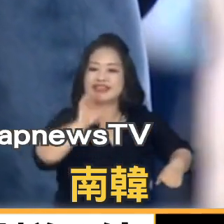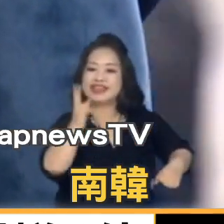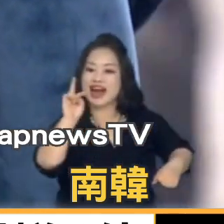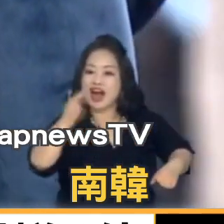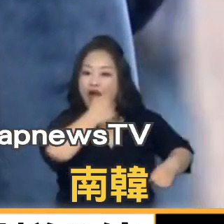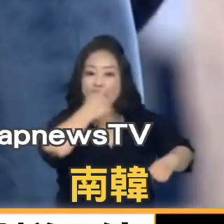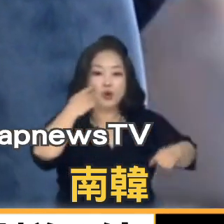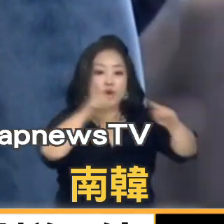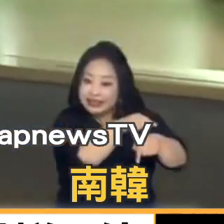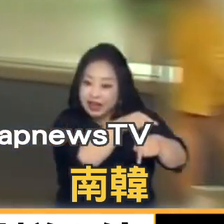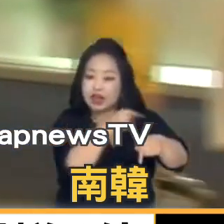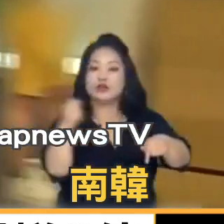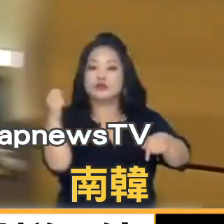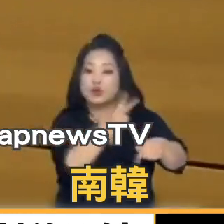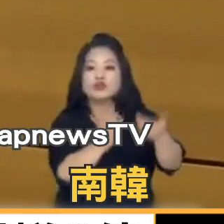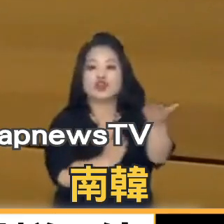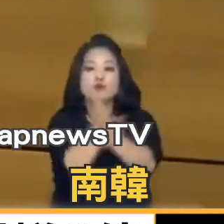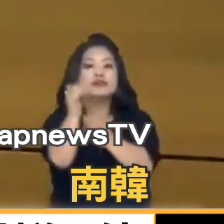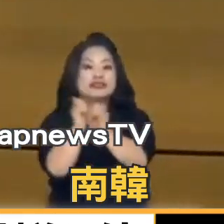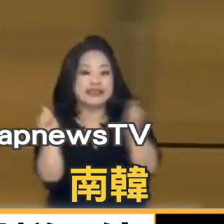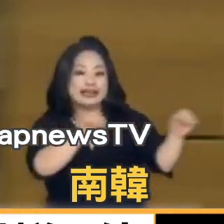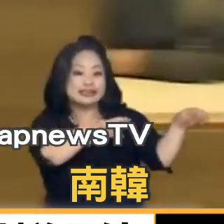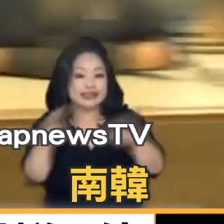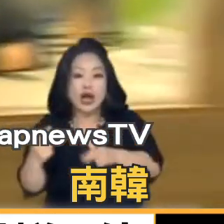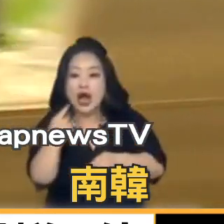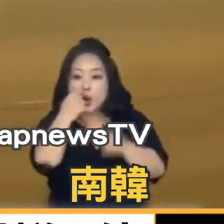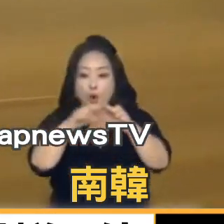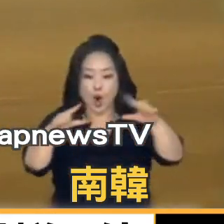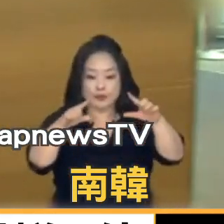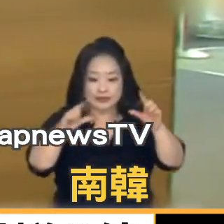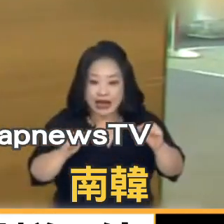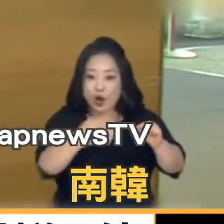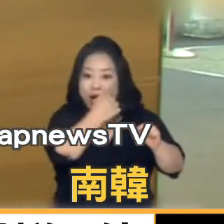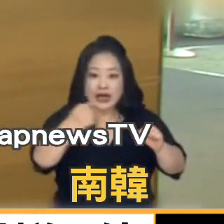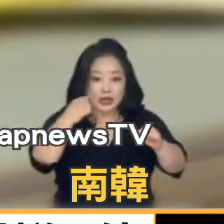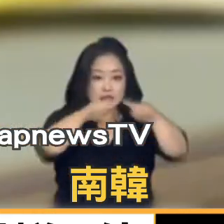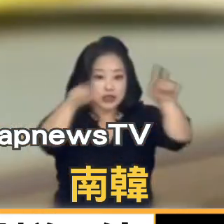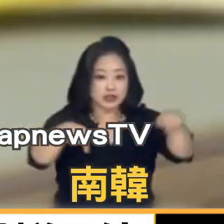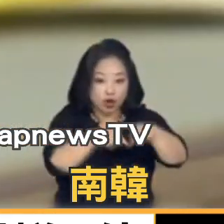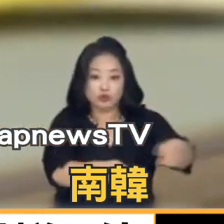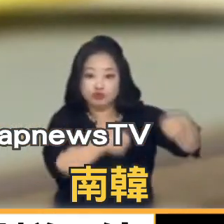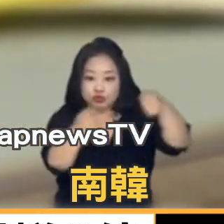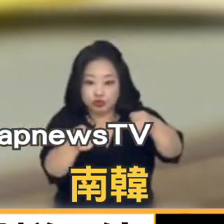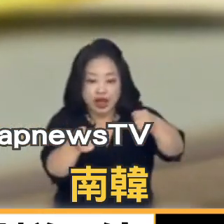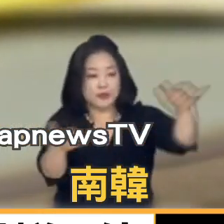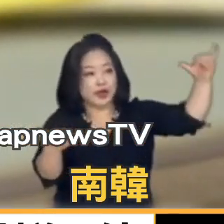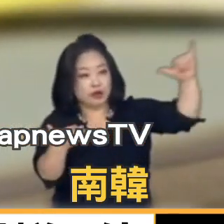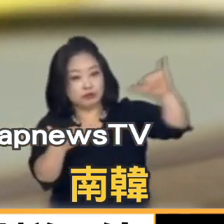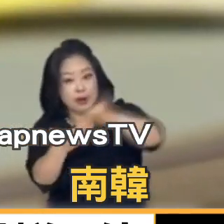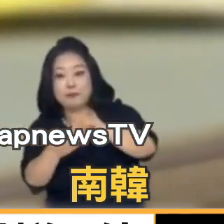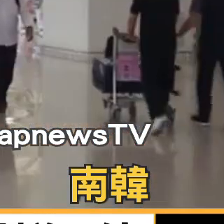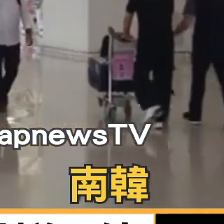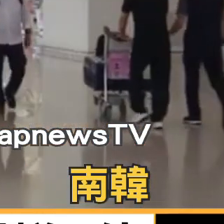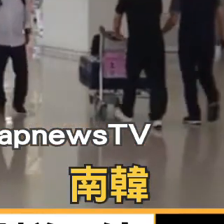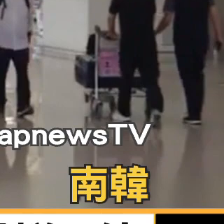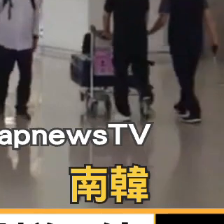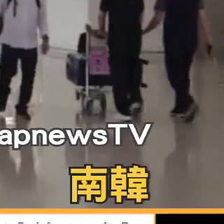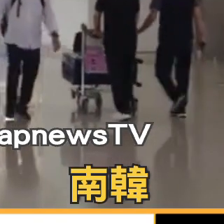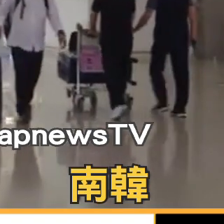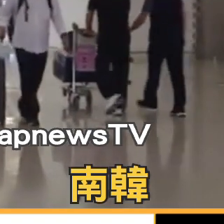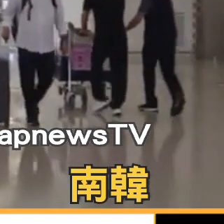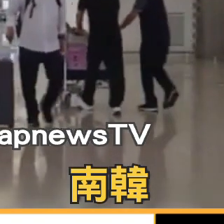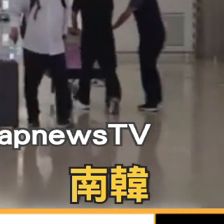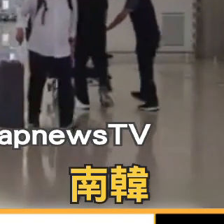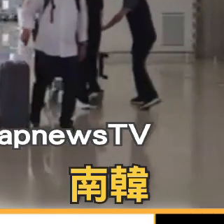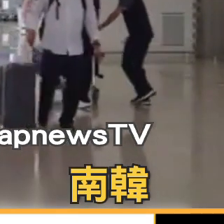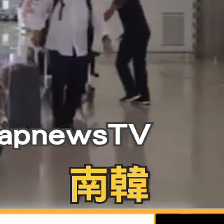隔离，也不再需要缴交阴性报告。中秋连休假期，国际旅游订单跟着倍增。